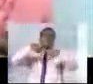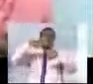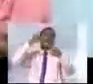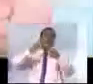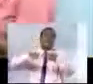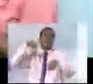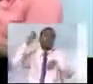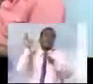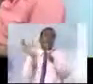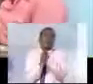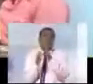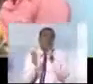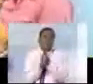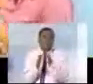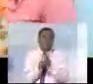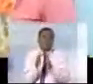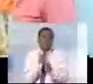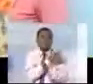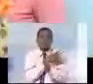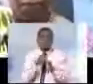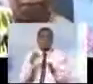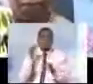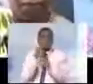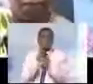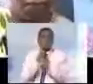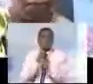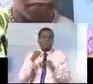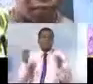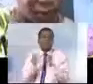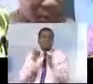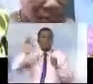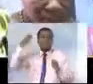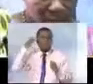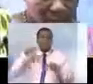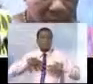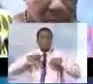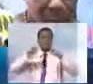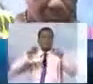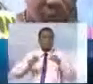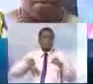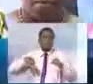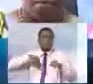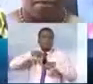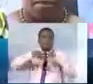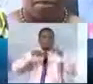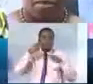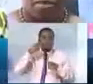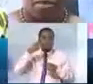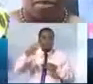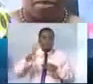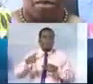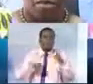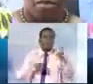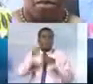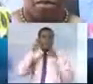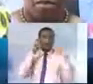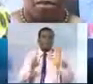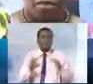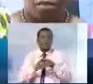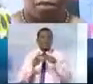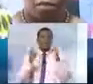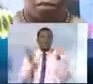travaillera conjointement avec la ministre de la santé nous allons voir les directeurs d'école d'abord pour les informer officiellement